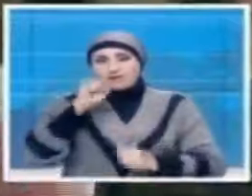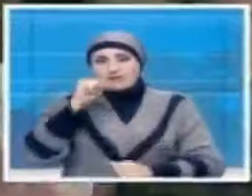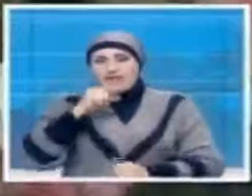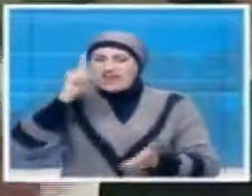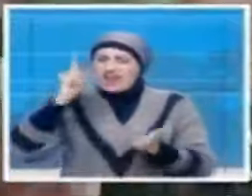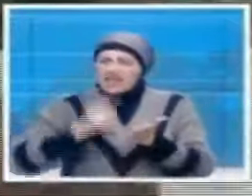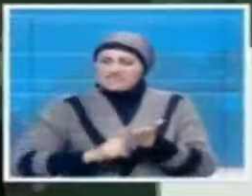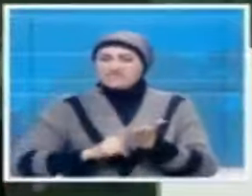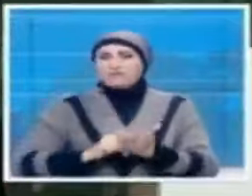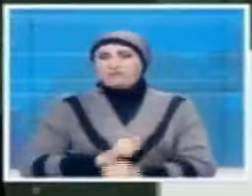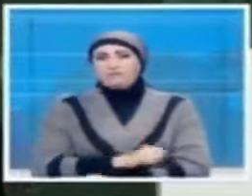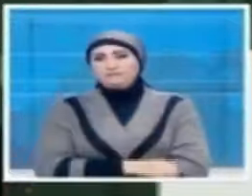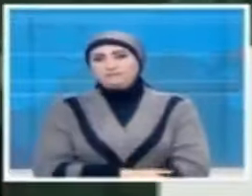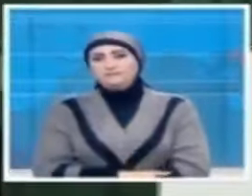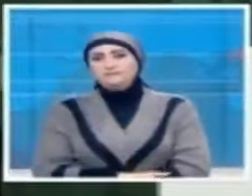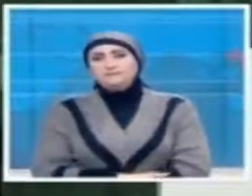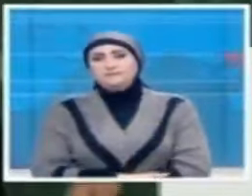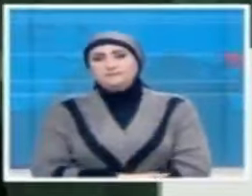تايوان حتمية.